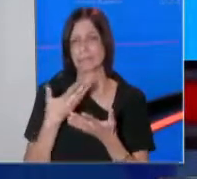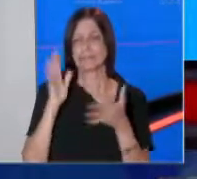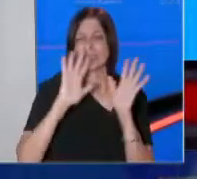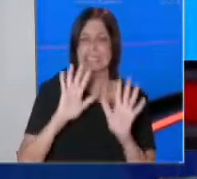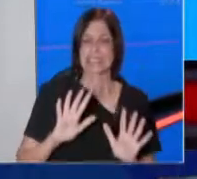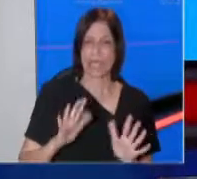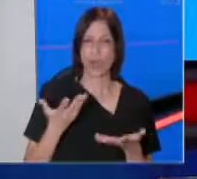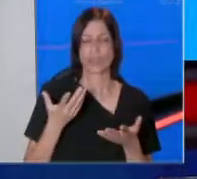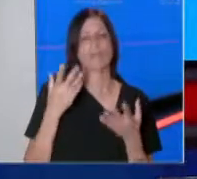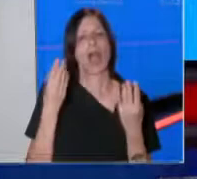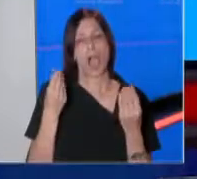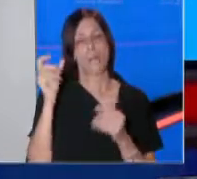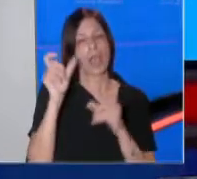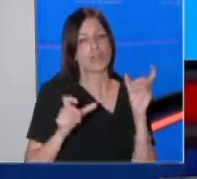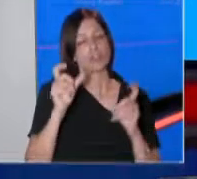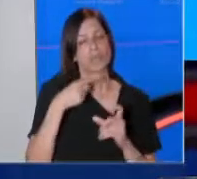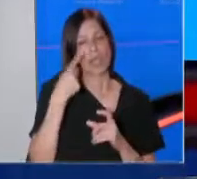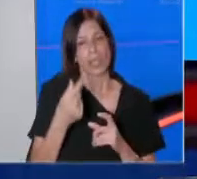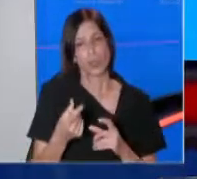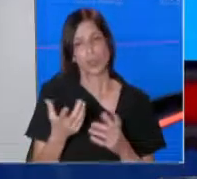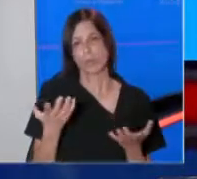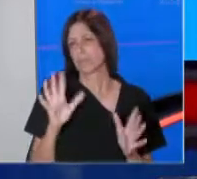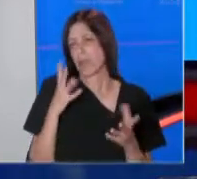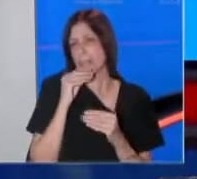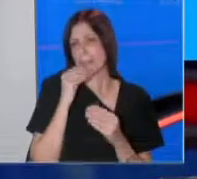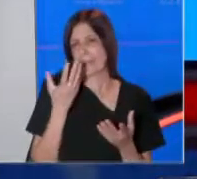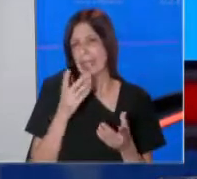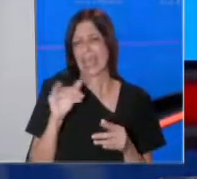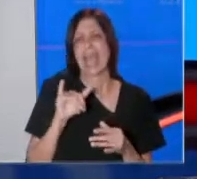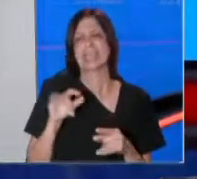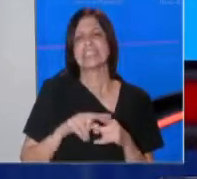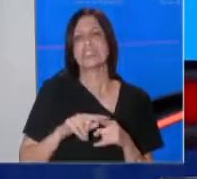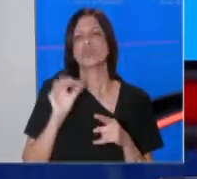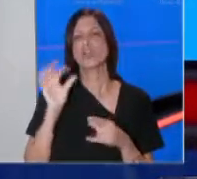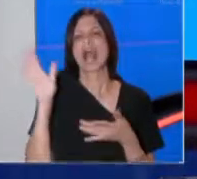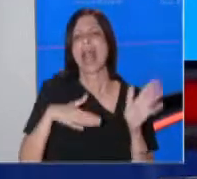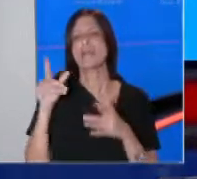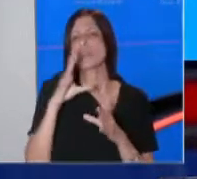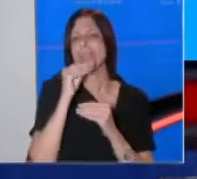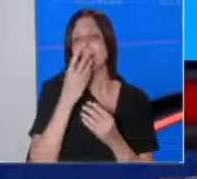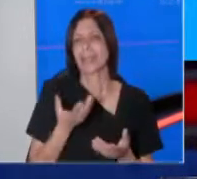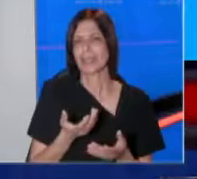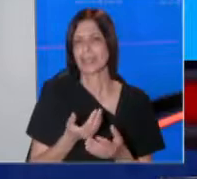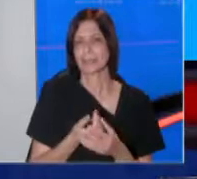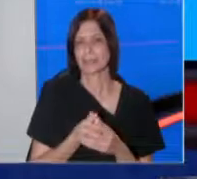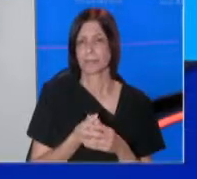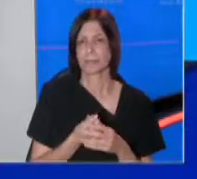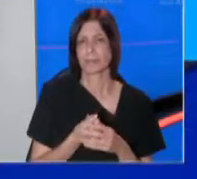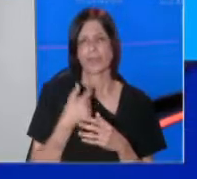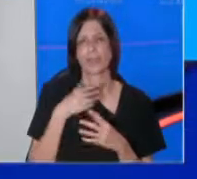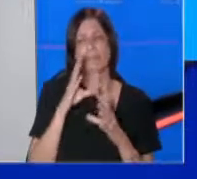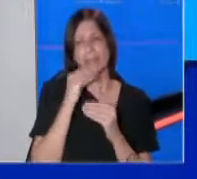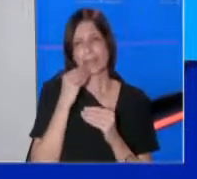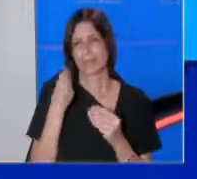סדרות, והרבה אנשים יגידו, אוקיי, על מה היא מדברת? על איזה סוג של אלימות את מדברת? אז